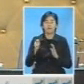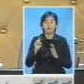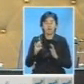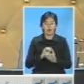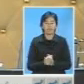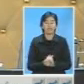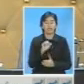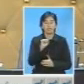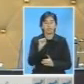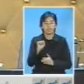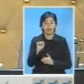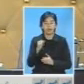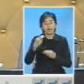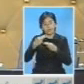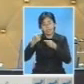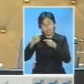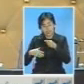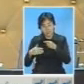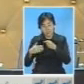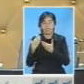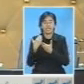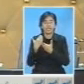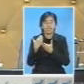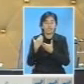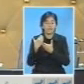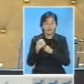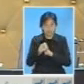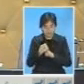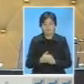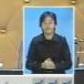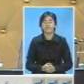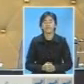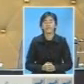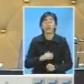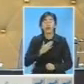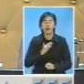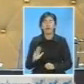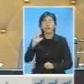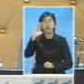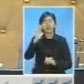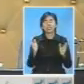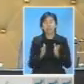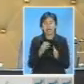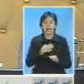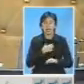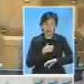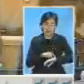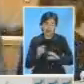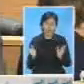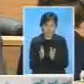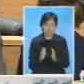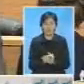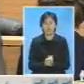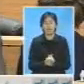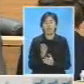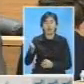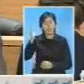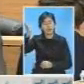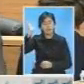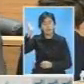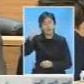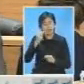ทพมหานครบัญชีรายชื่อครับขออภัยท่านประธานครับผมประท้วงสั้นๆเลยครับขอกระชับหน่อยนะครับประเด็นของท่านที่ถูกพาด